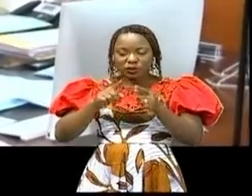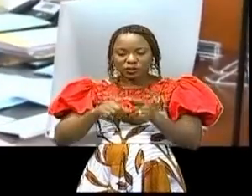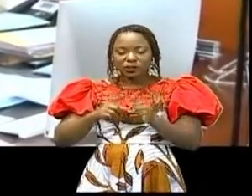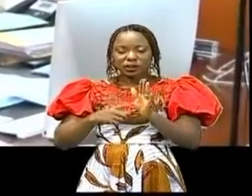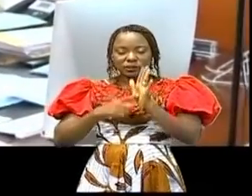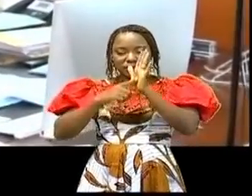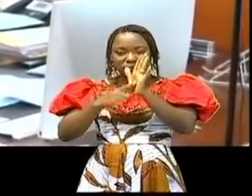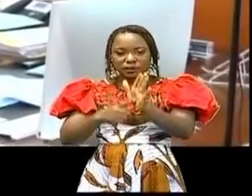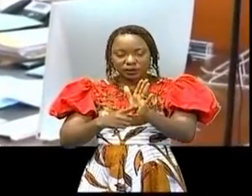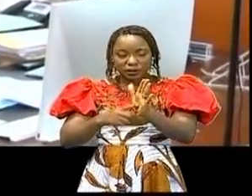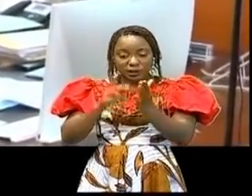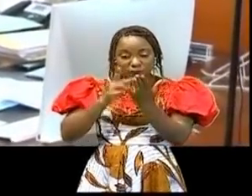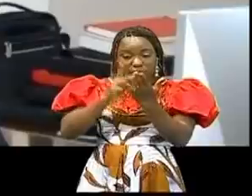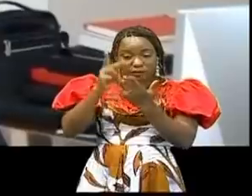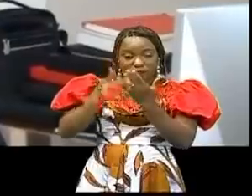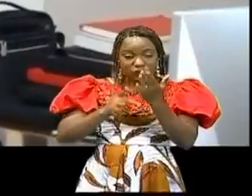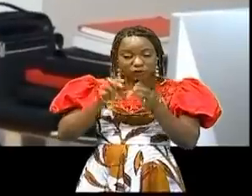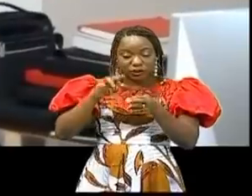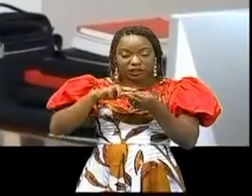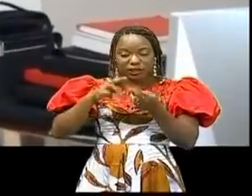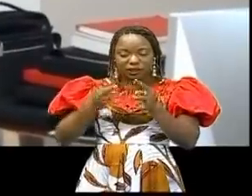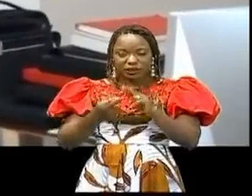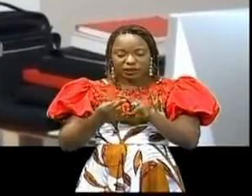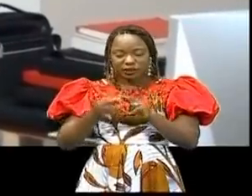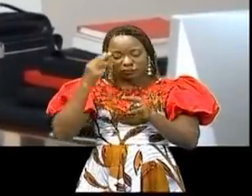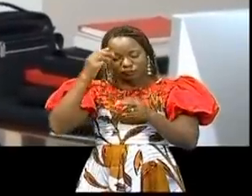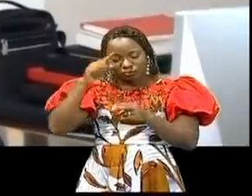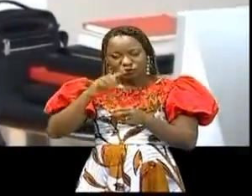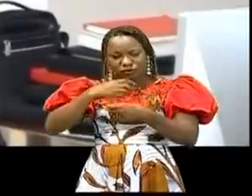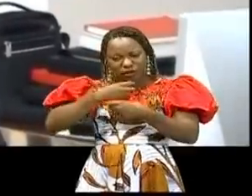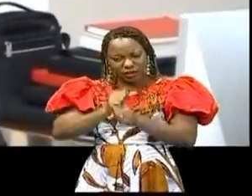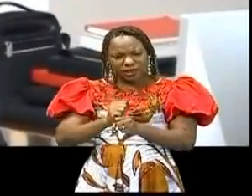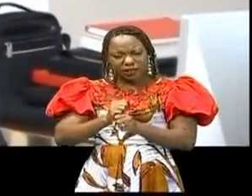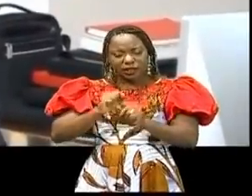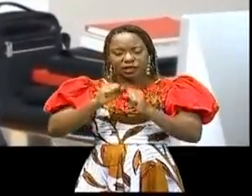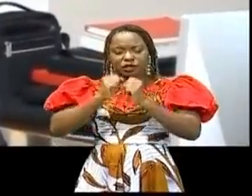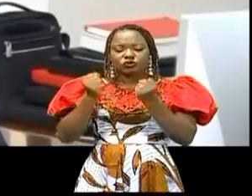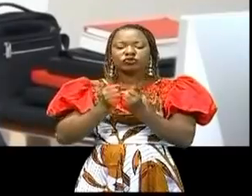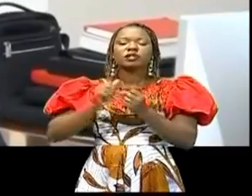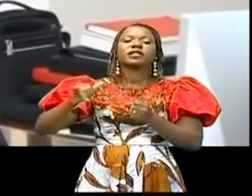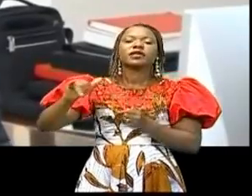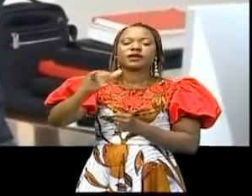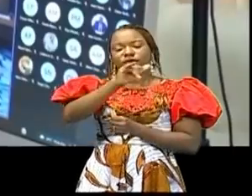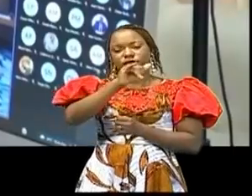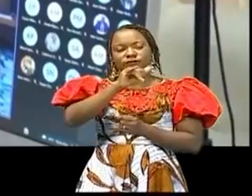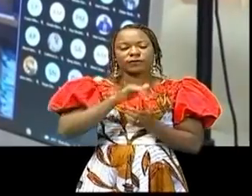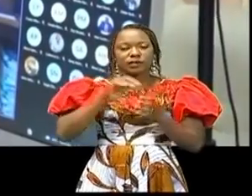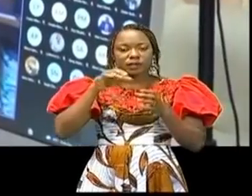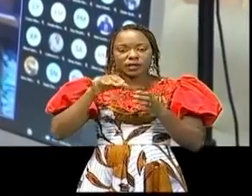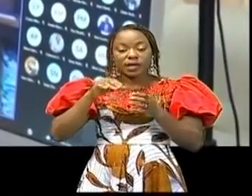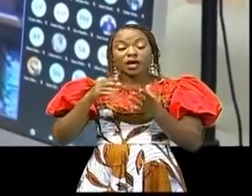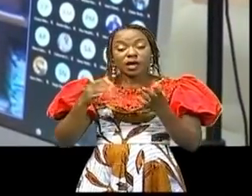présenté au Conseil le projet relatif à la création de la compagnie aérienne nationale Air Congo.